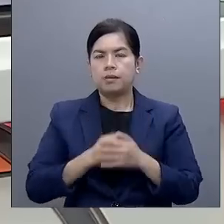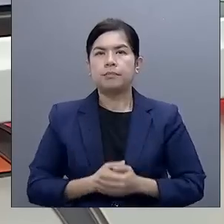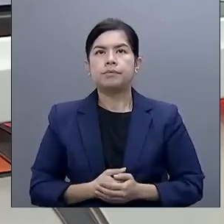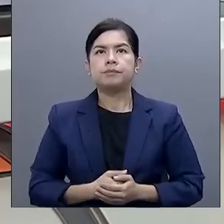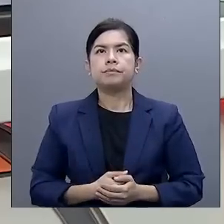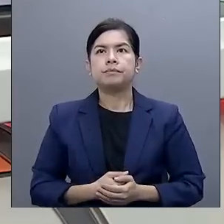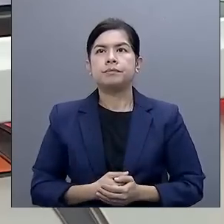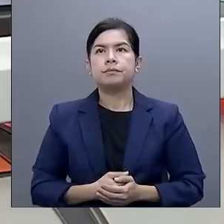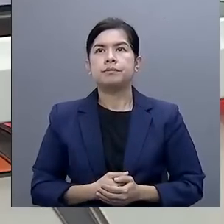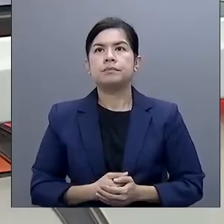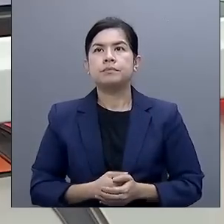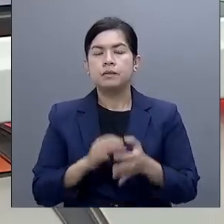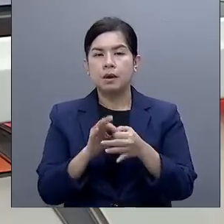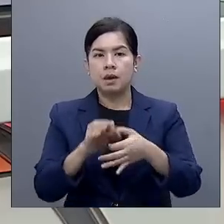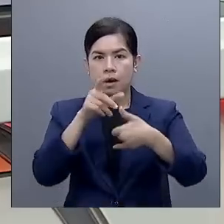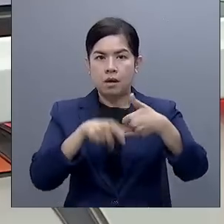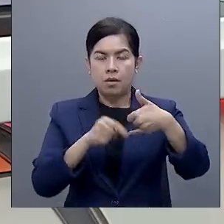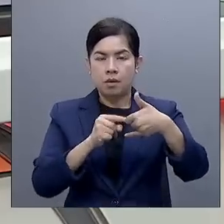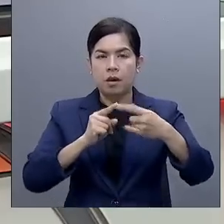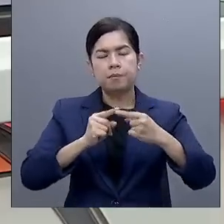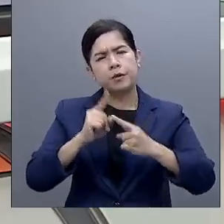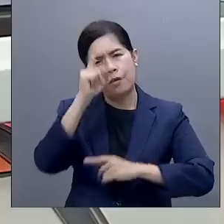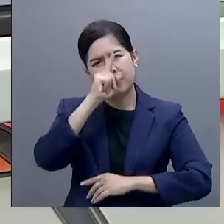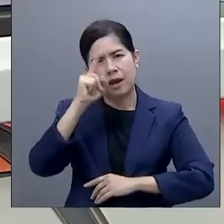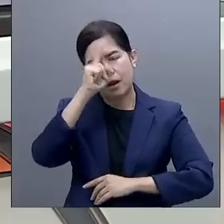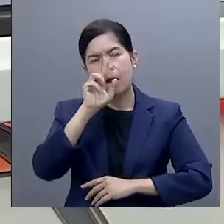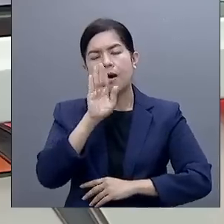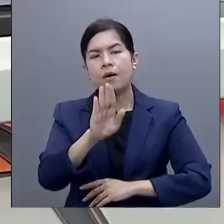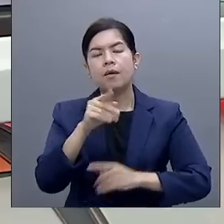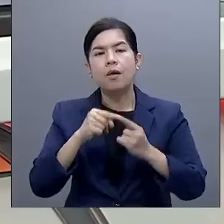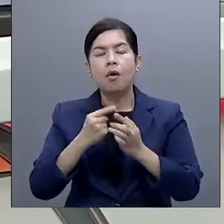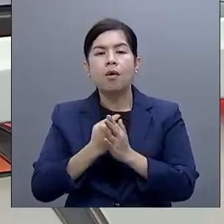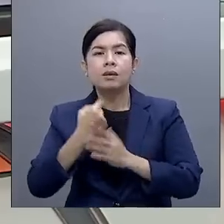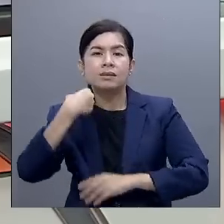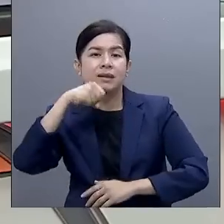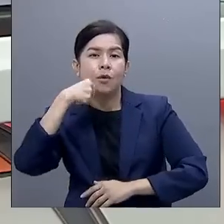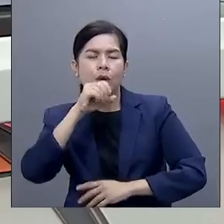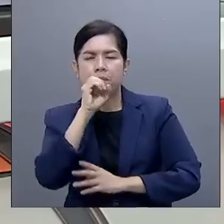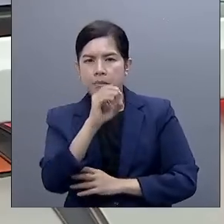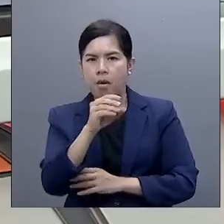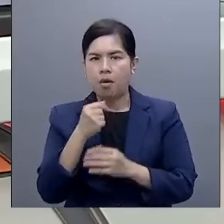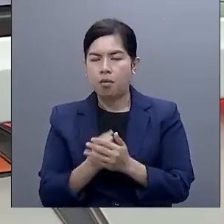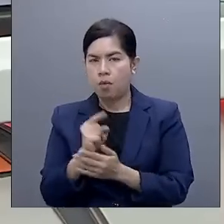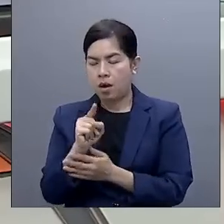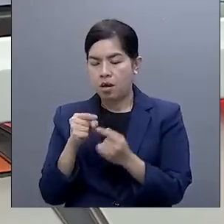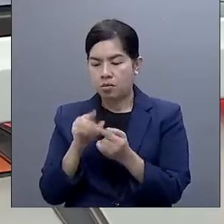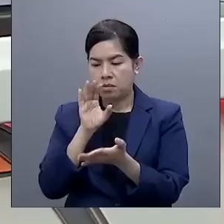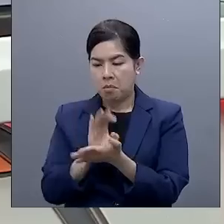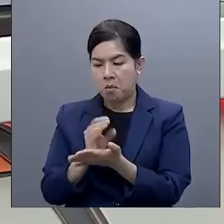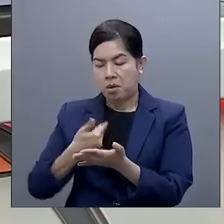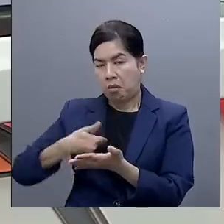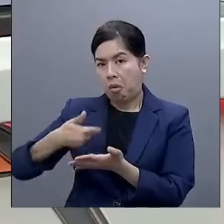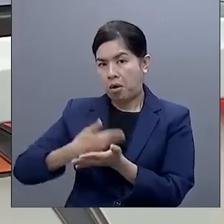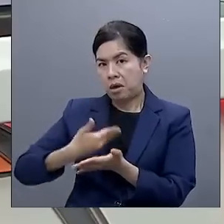ผู้ชมคดีนักแสดงสาวไต้หวันที่ออกมาอ้างบอกว่าถูกรีดเงินจากตำรวจนะคะจนถึงตอนนี้ก็ยังไม่ชั